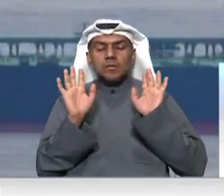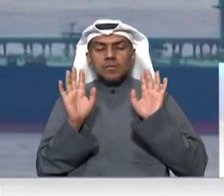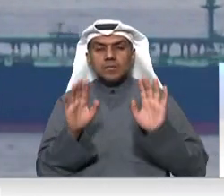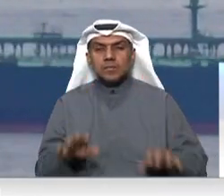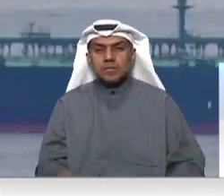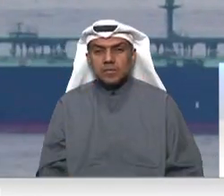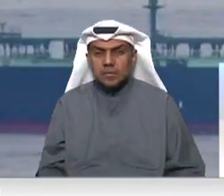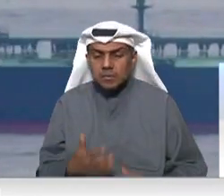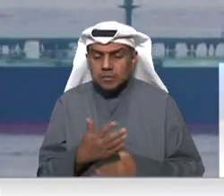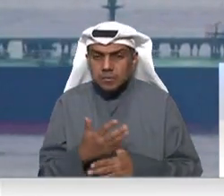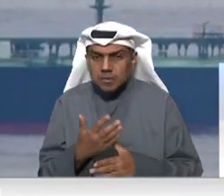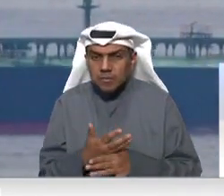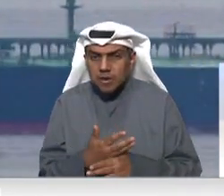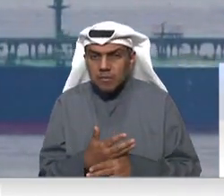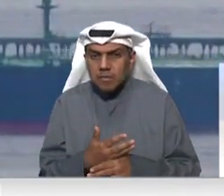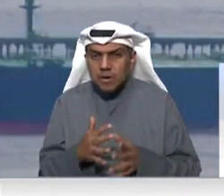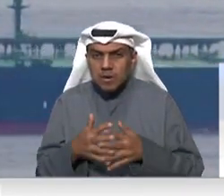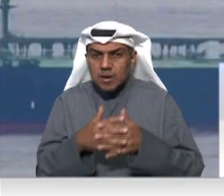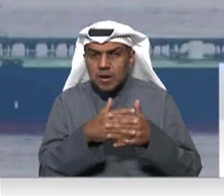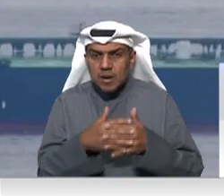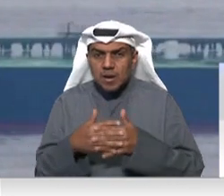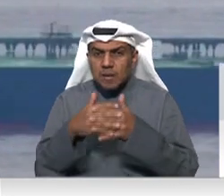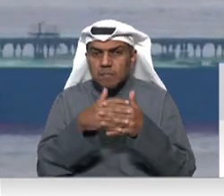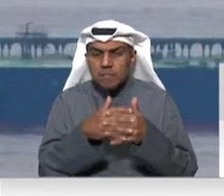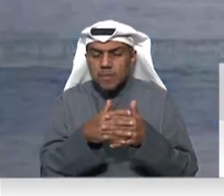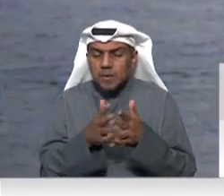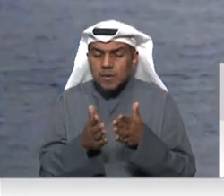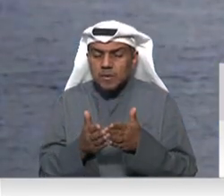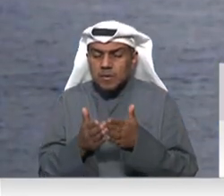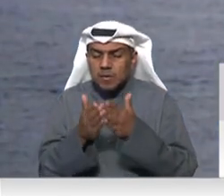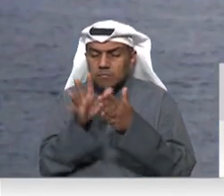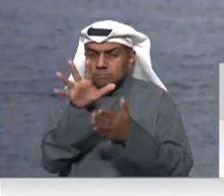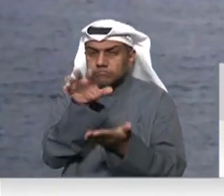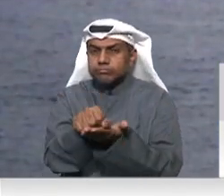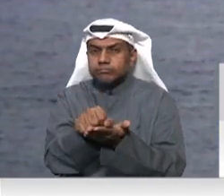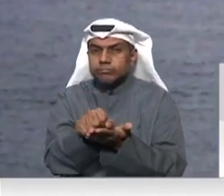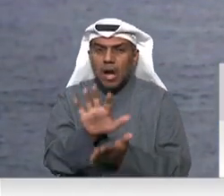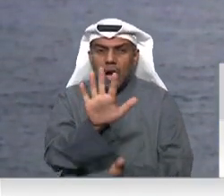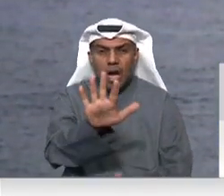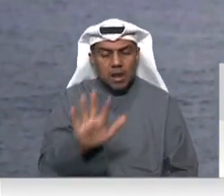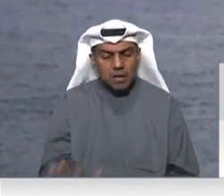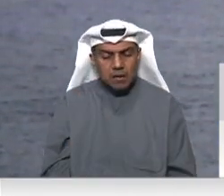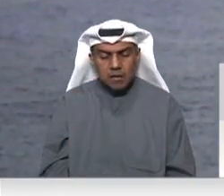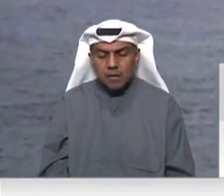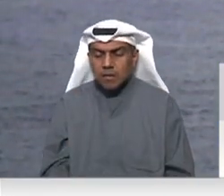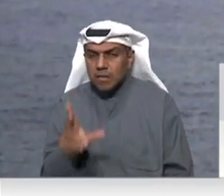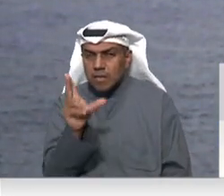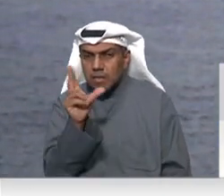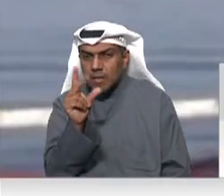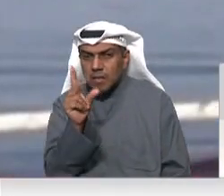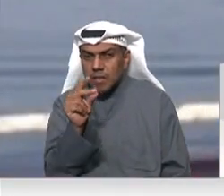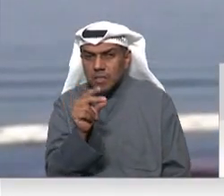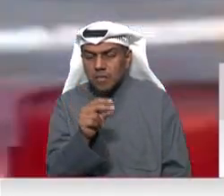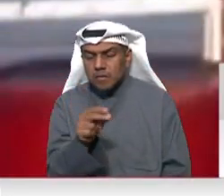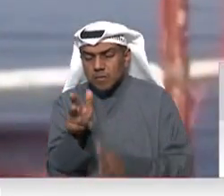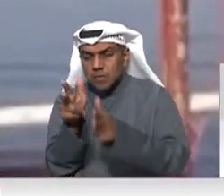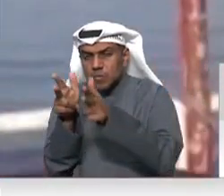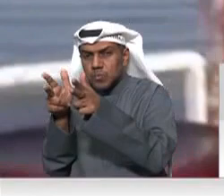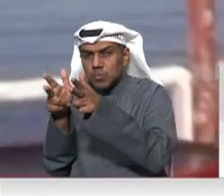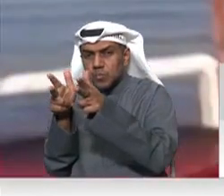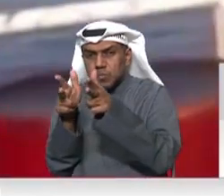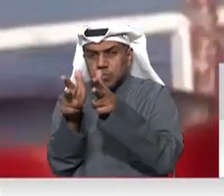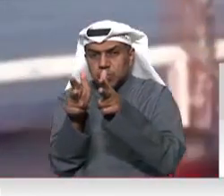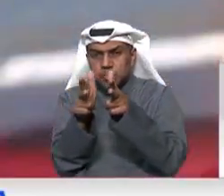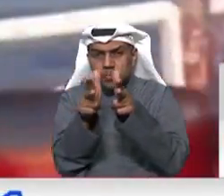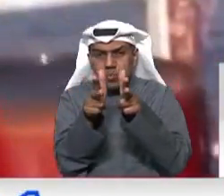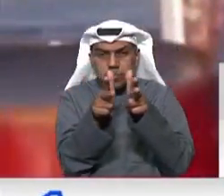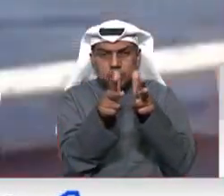نفط امريكيه غير ان ايران لم تقف عند حد الحجز بل قامت بنشر فيديو على التلفزيون الرسمي يظهر